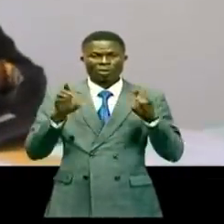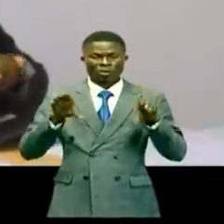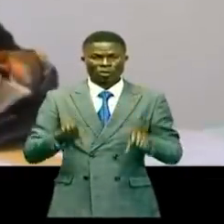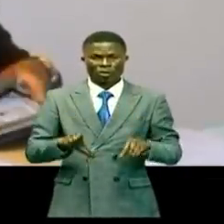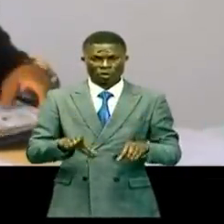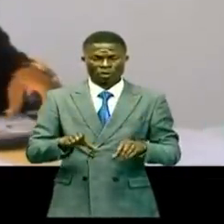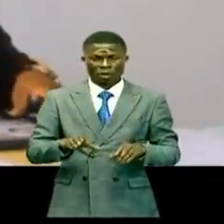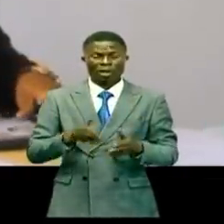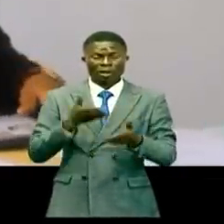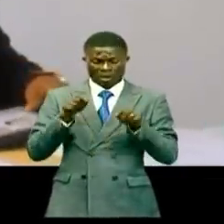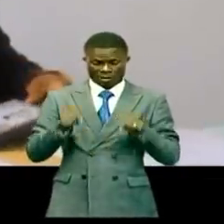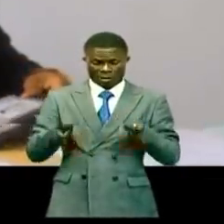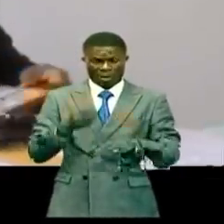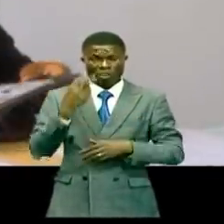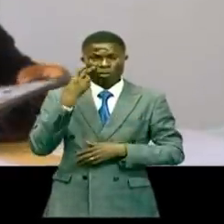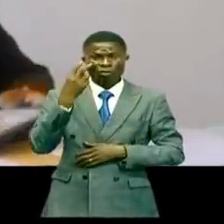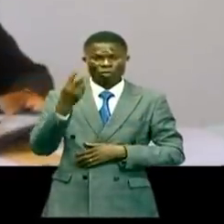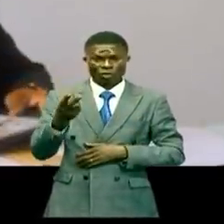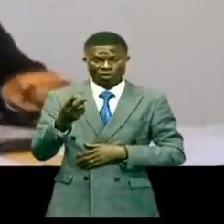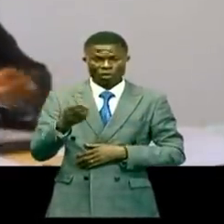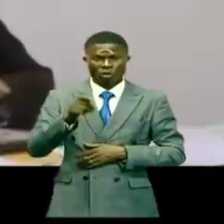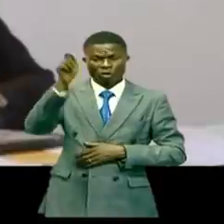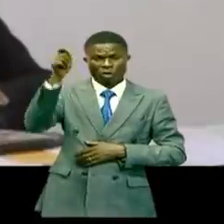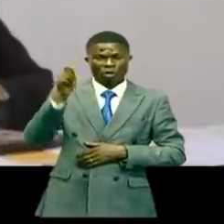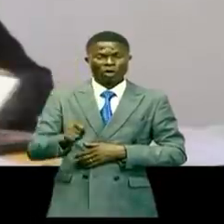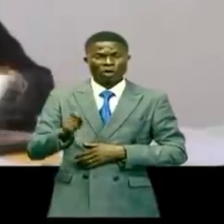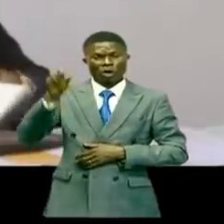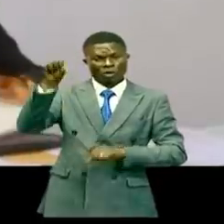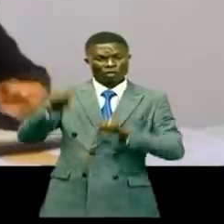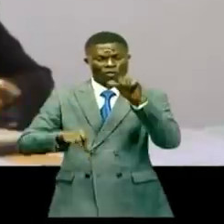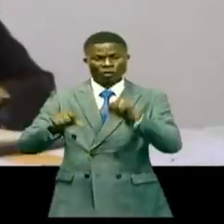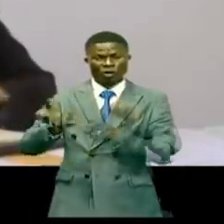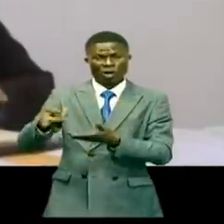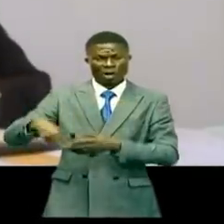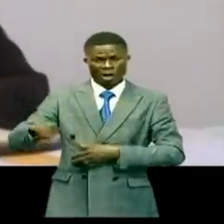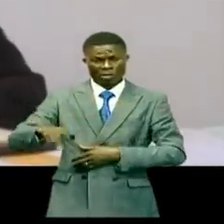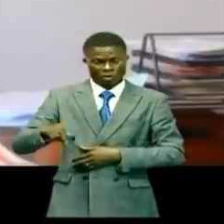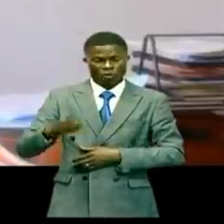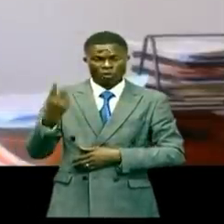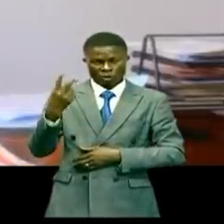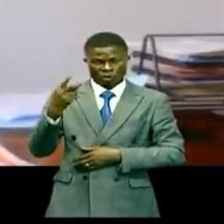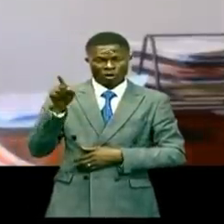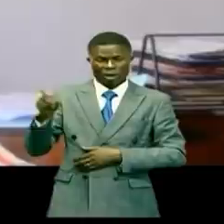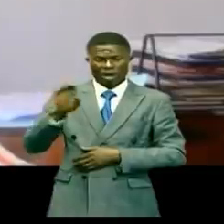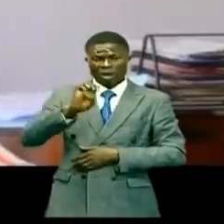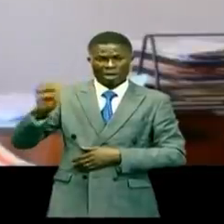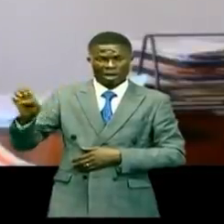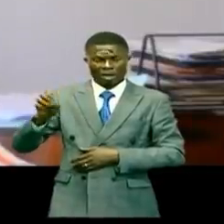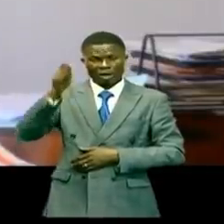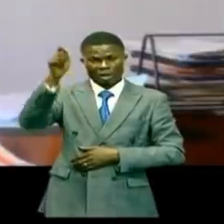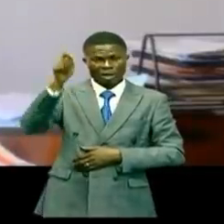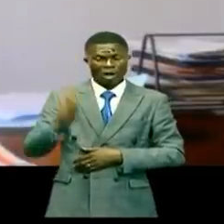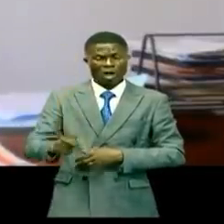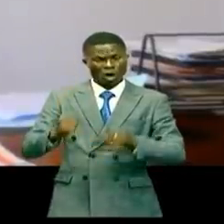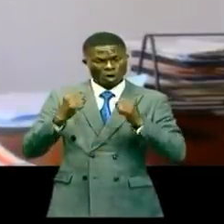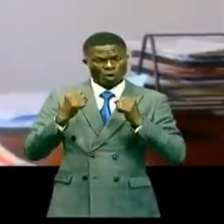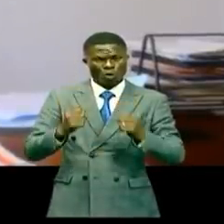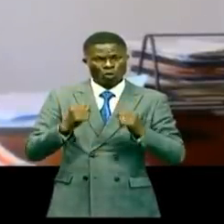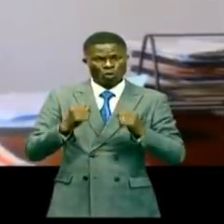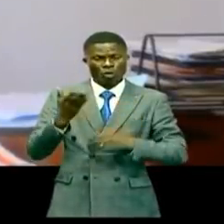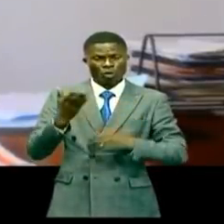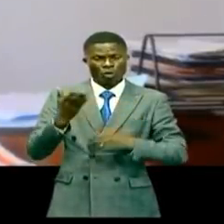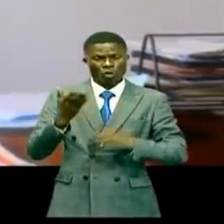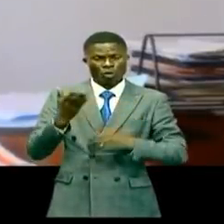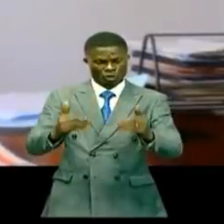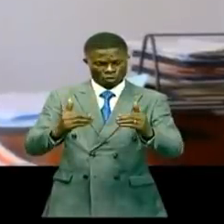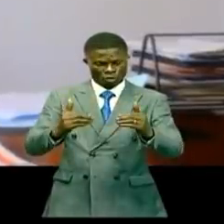Il subsiste cependant de forces négatives dans les provinces sous état de siège, où nos vaillantes forces armées